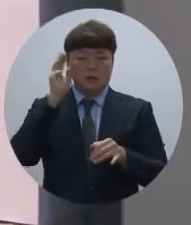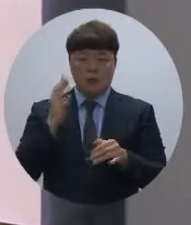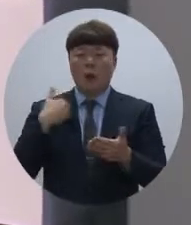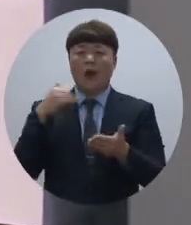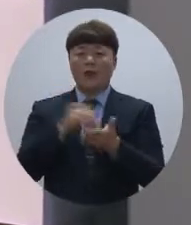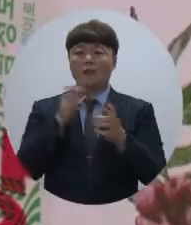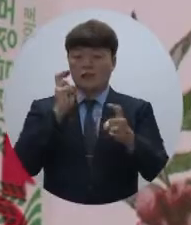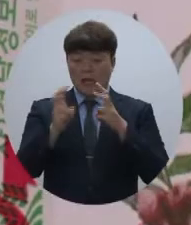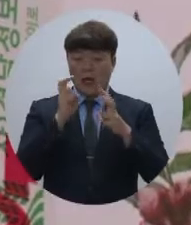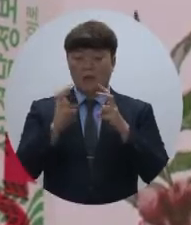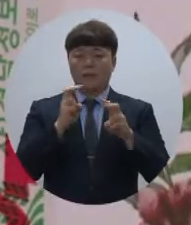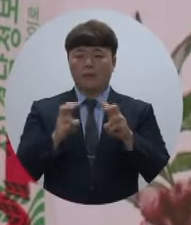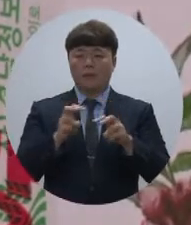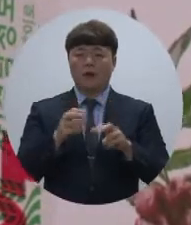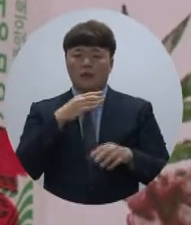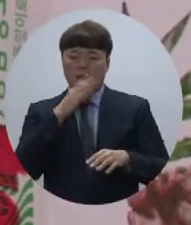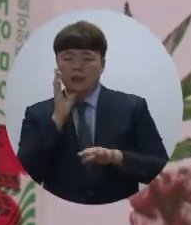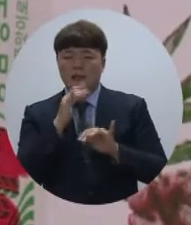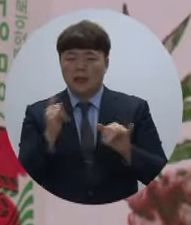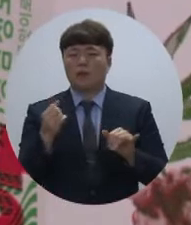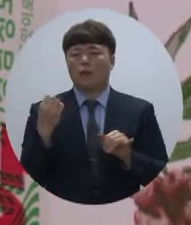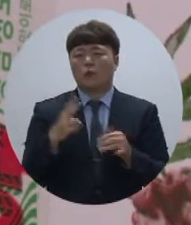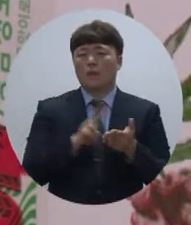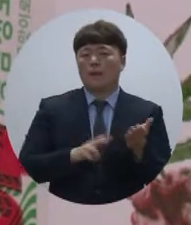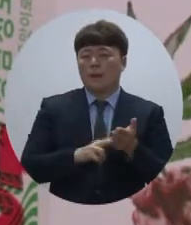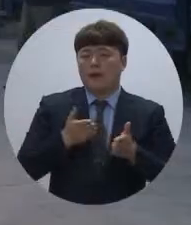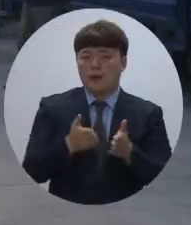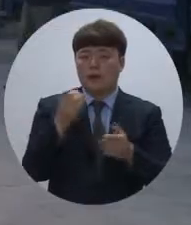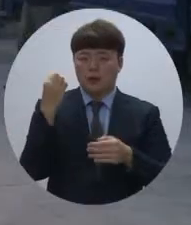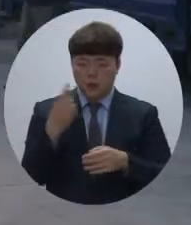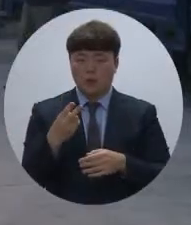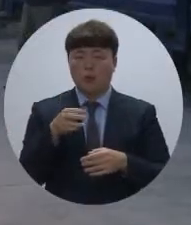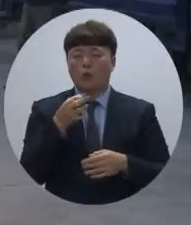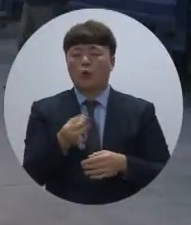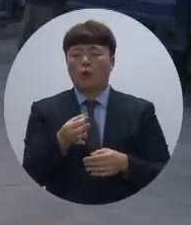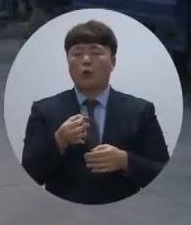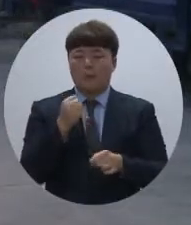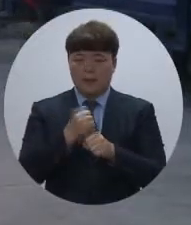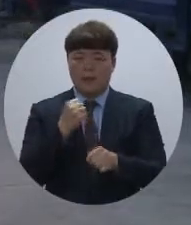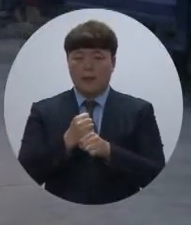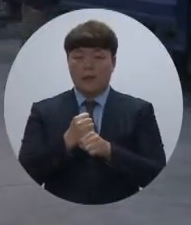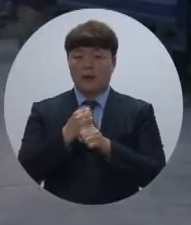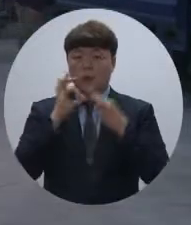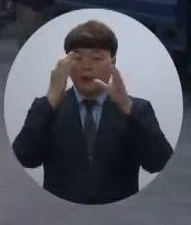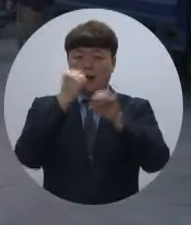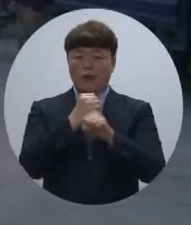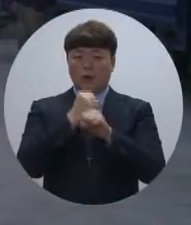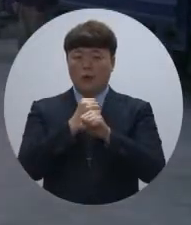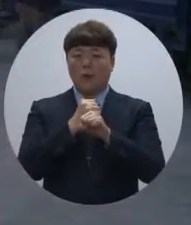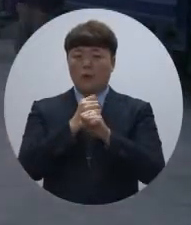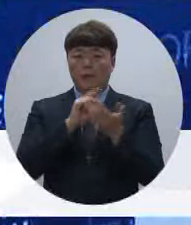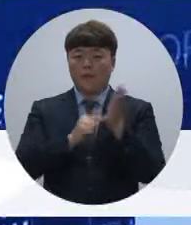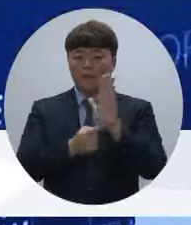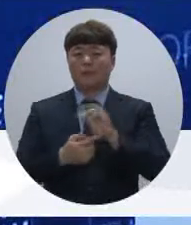사업으로 중소농, 고령 농가의 농산물 판로 확보와 소득 향상에 도움이 될 수 있도록 추진하겠다고 말했습니다.